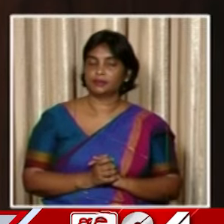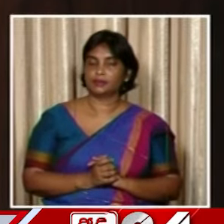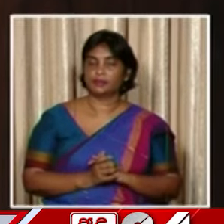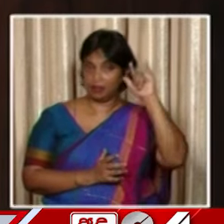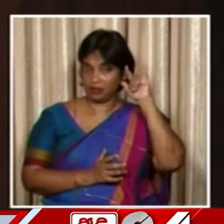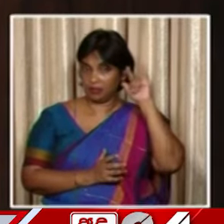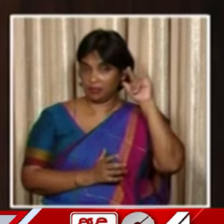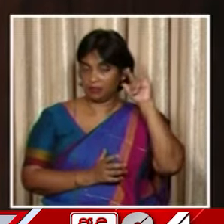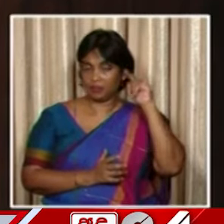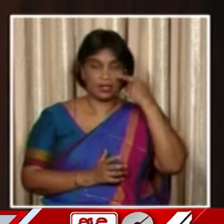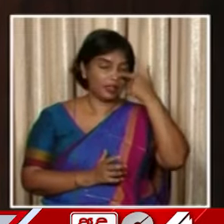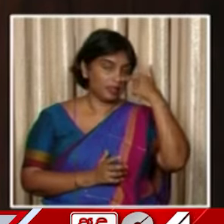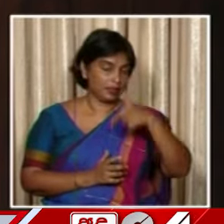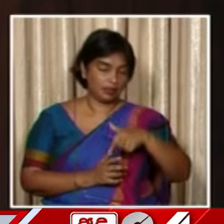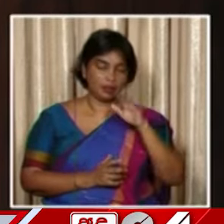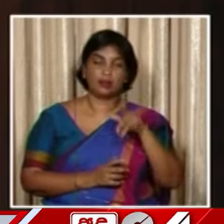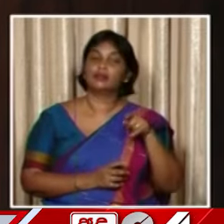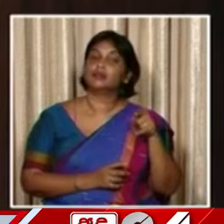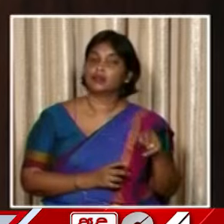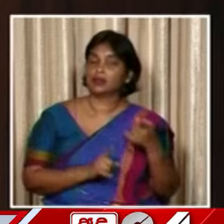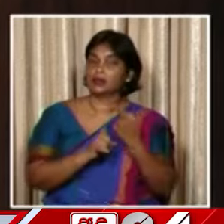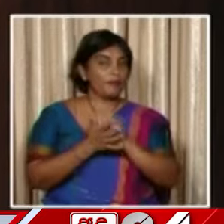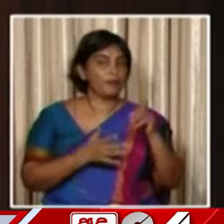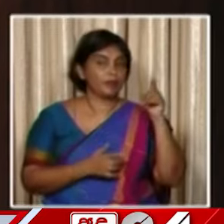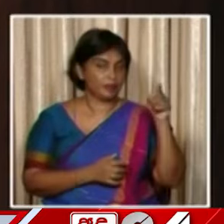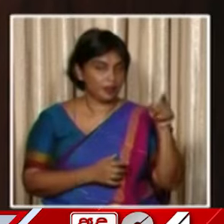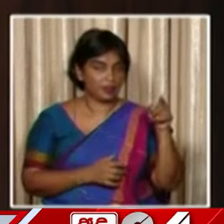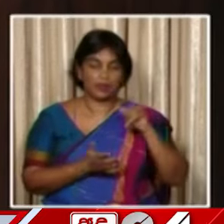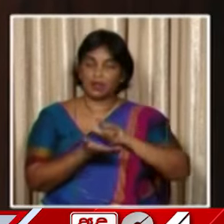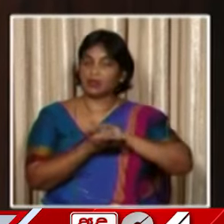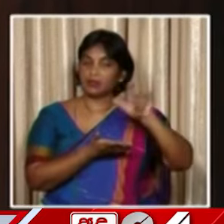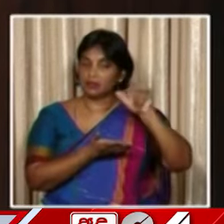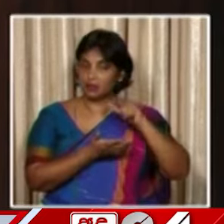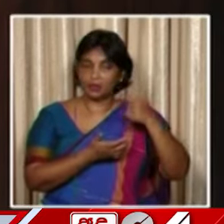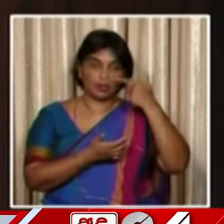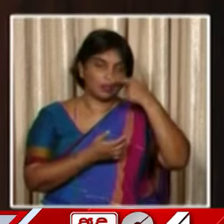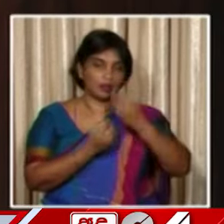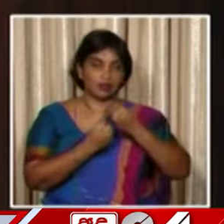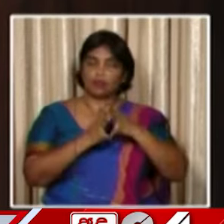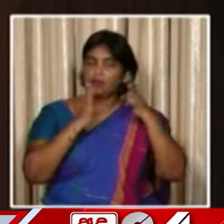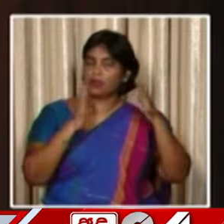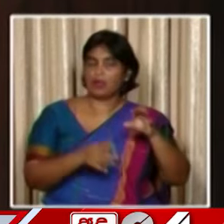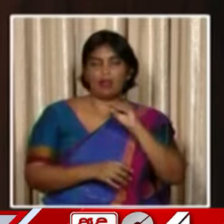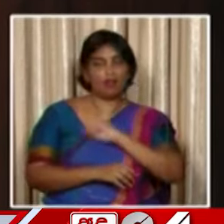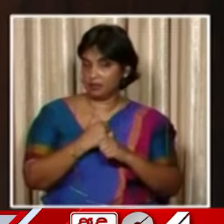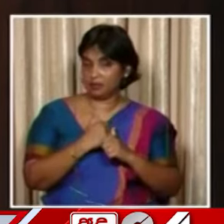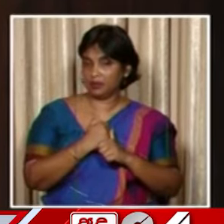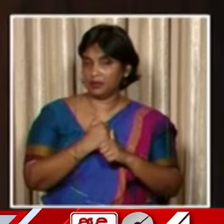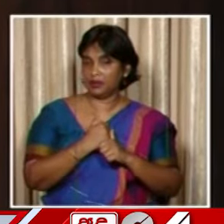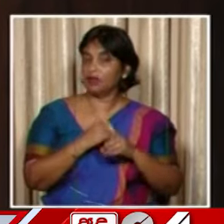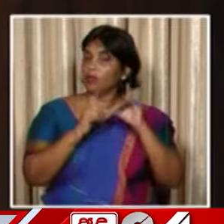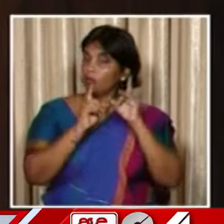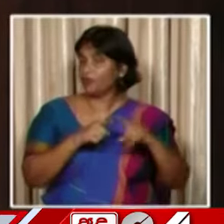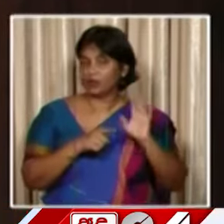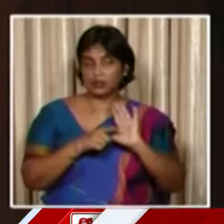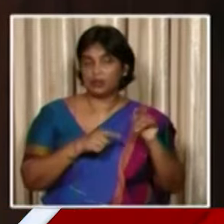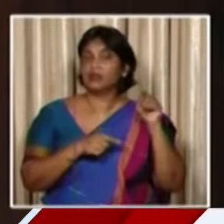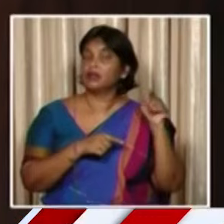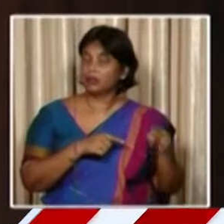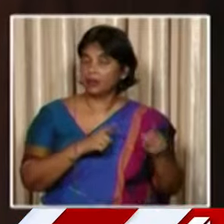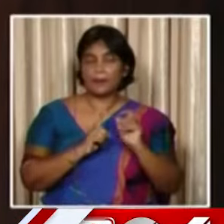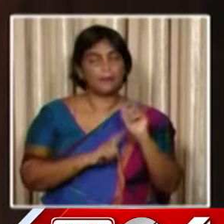ගුවන් යානා තෙල් සම්බන්ධව විශේෂයෙන් කටුනායකත් මත්තලත් ගුවන් යානා ඉදිරිය නිකුත් කරලා විශාල ආදායමක් රටට ලැබෙනවා. ඒ විතරක් නෙමෙයි